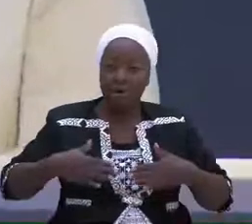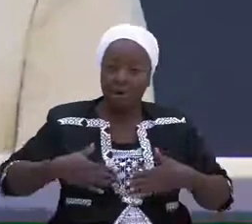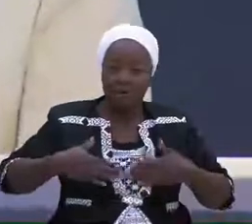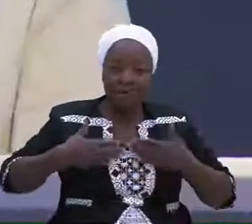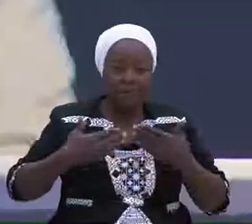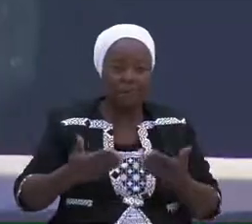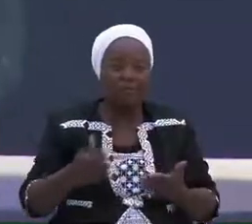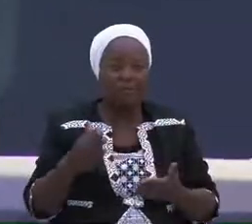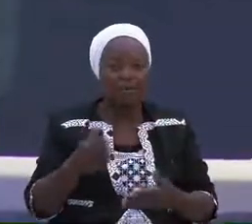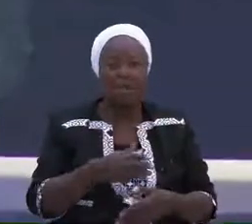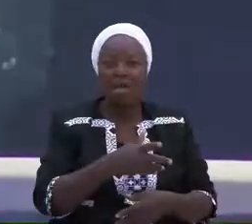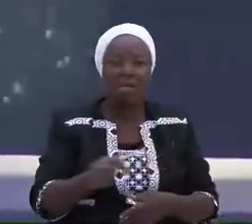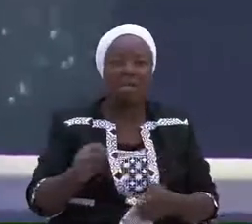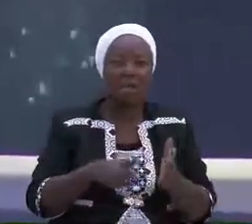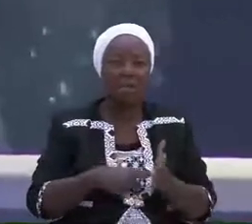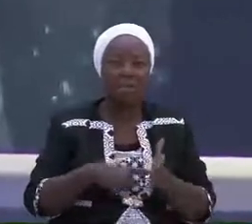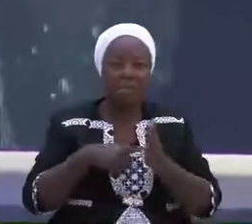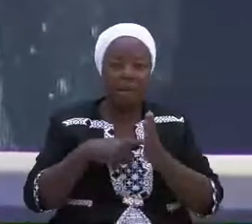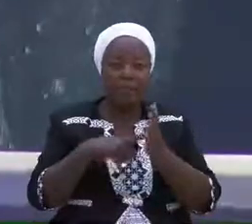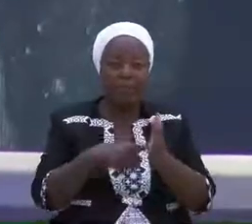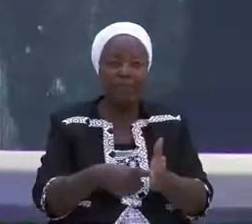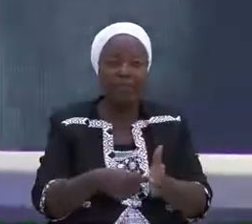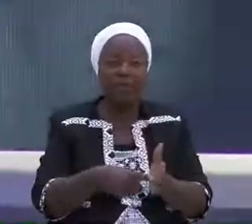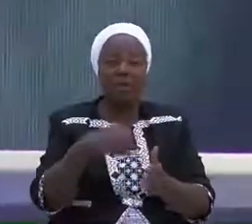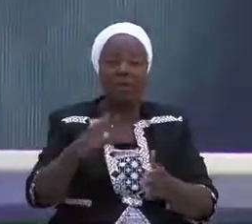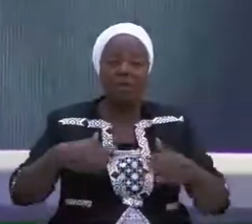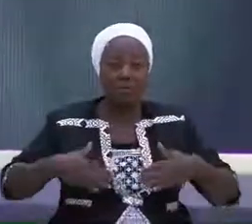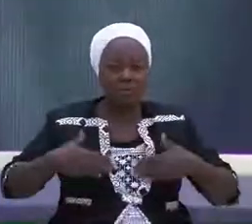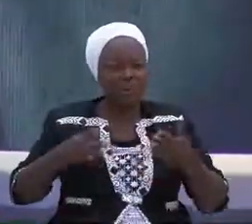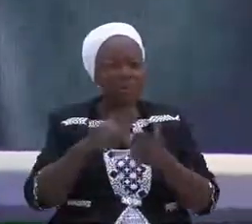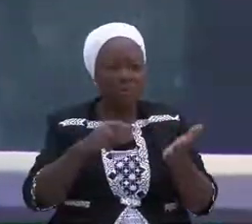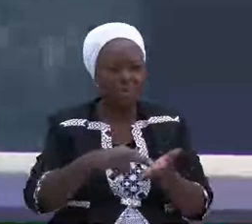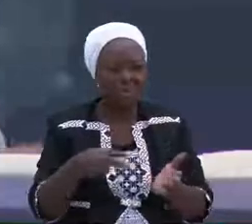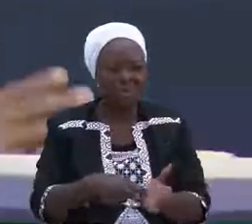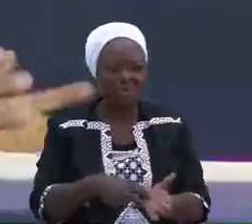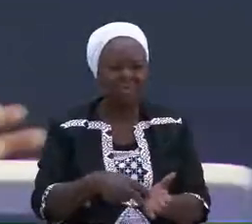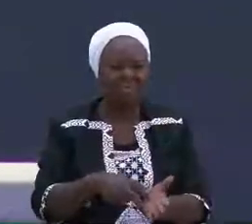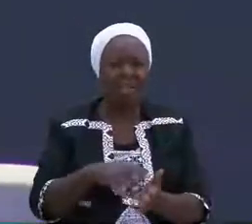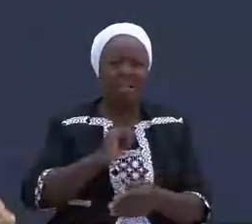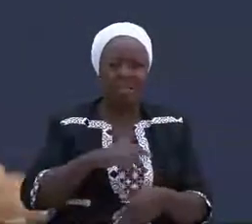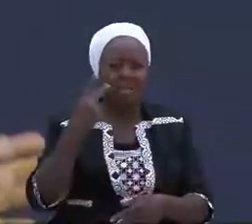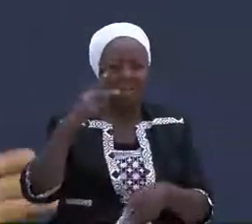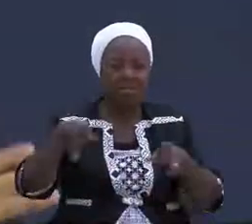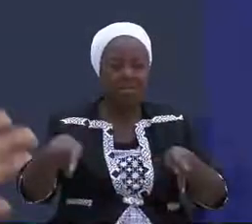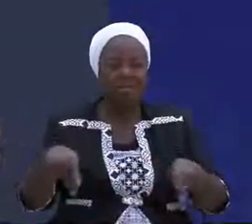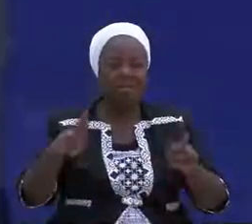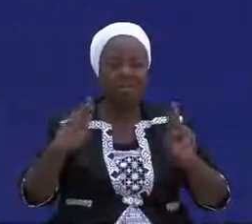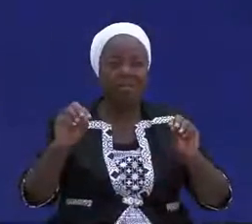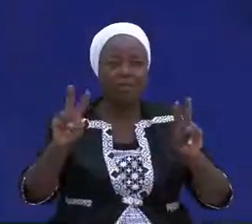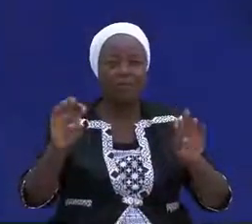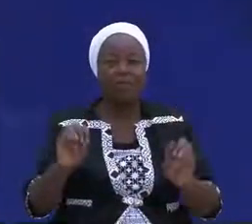la confession, la manifestation de la confession, ça veut dire quoi? Voyons Proverbe